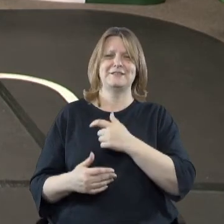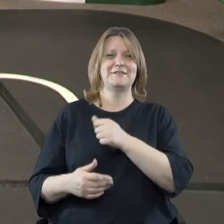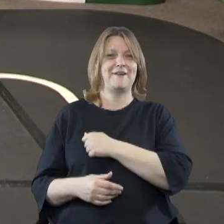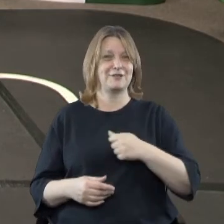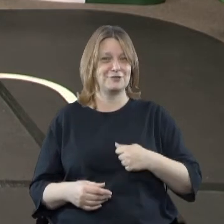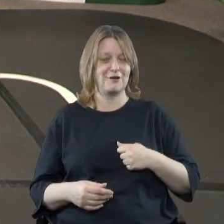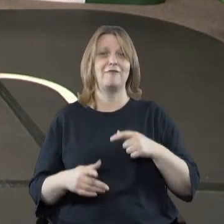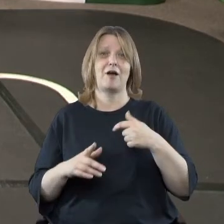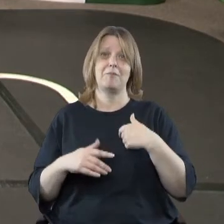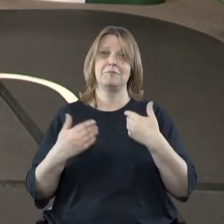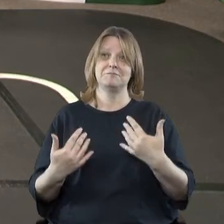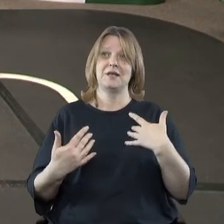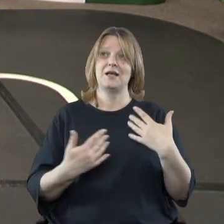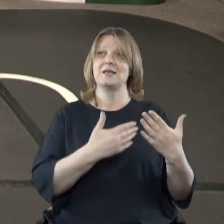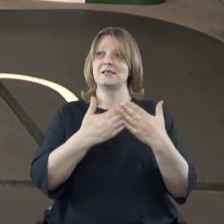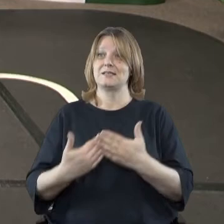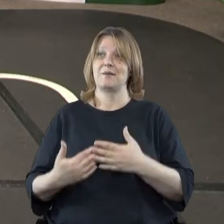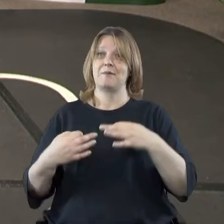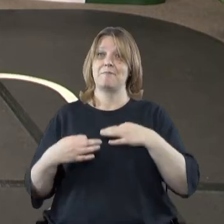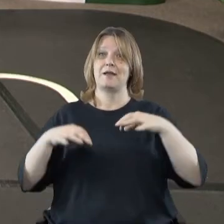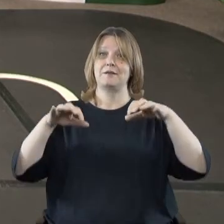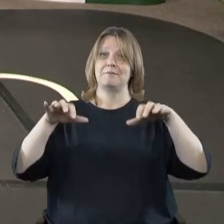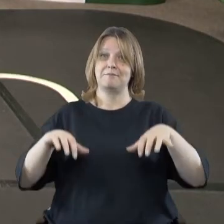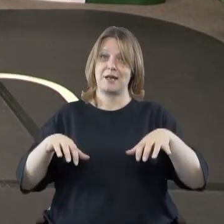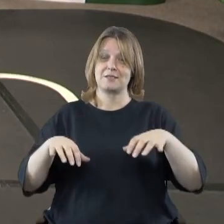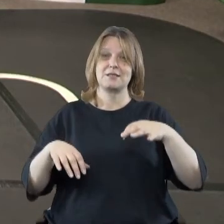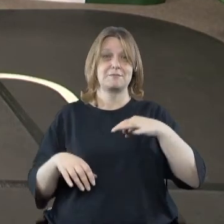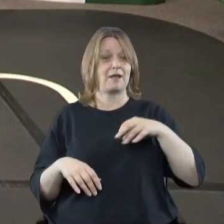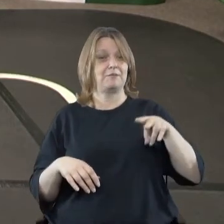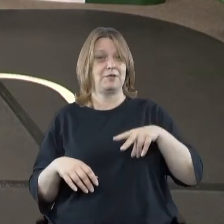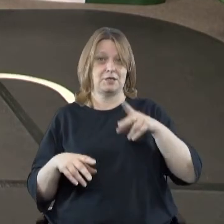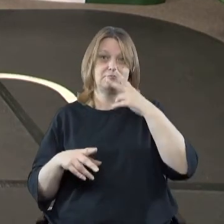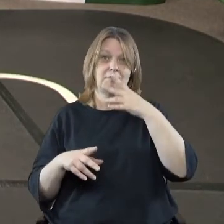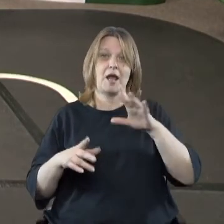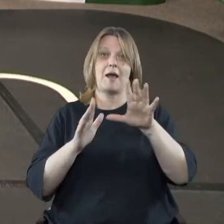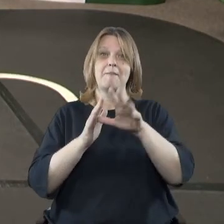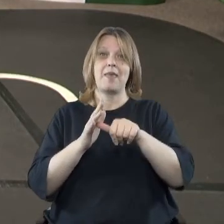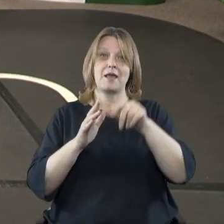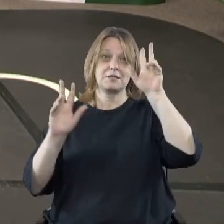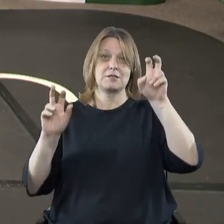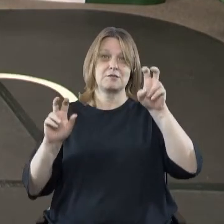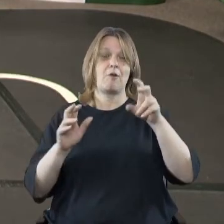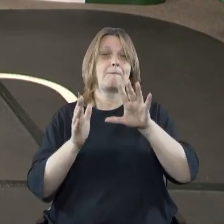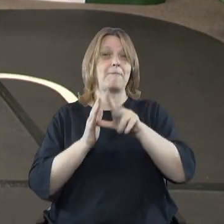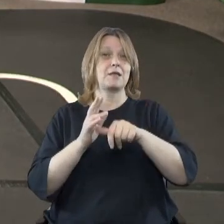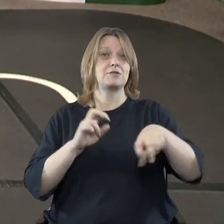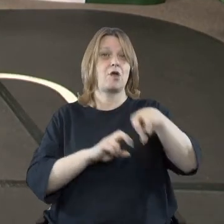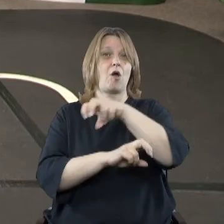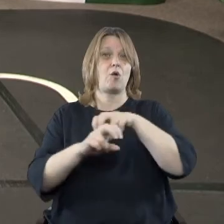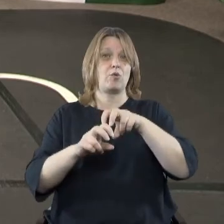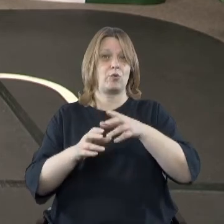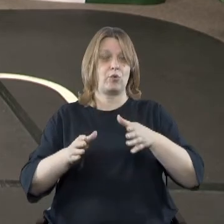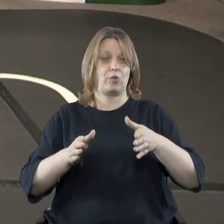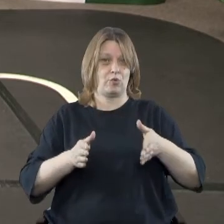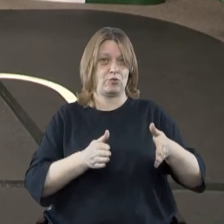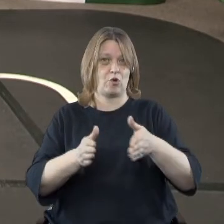myślę, panią prezes, panów ministrów na miasteczko ruchu drogowego, żebyśmy tu jeszcze wam mogli pokazać, jak wyglądają znaki